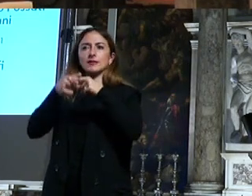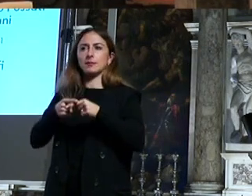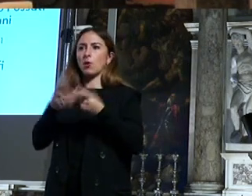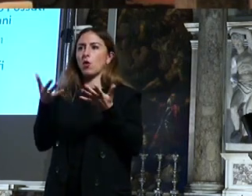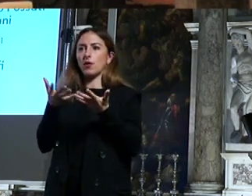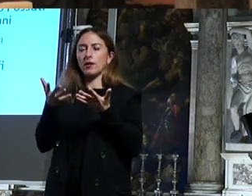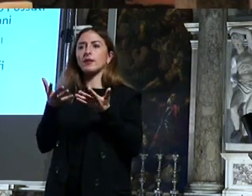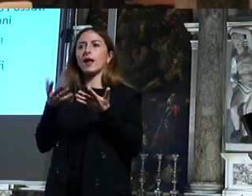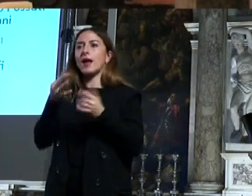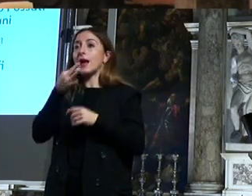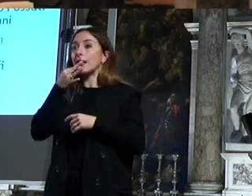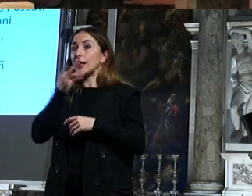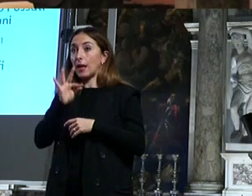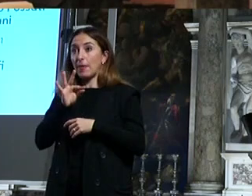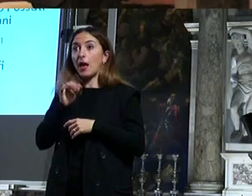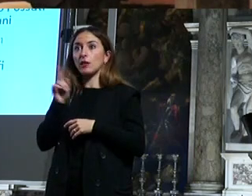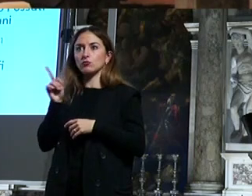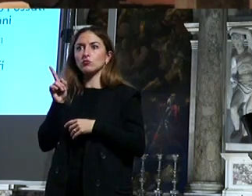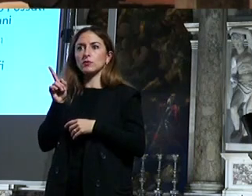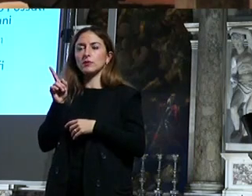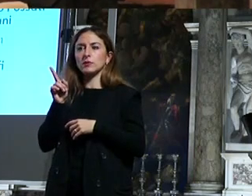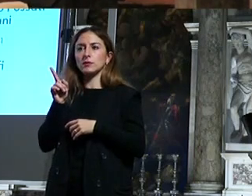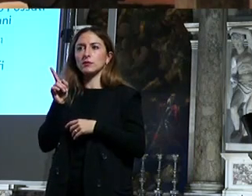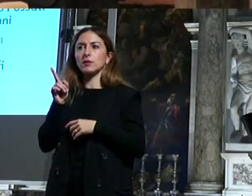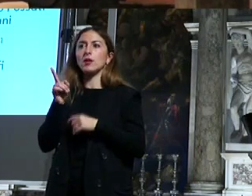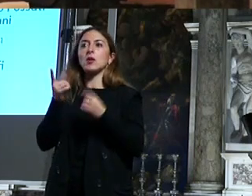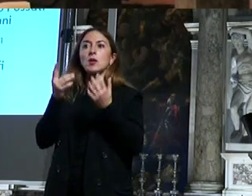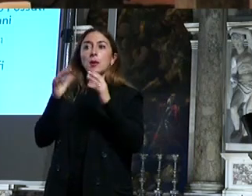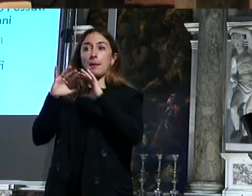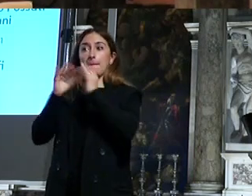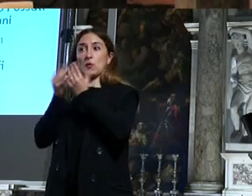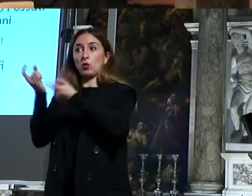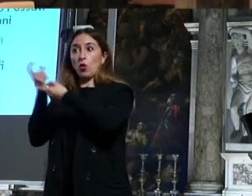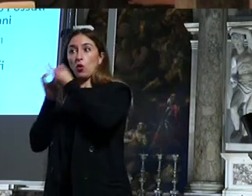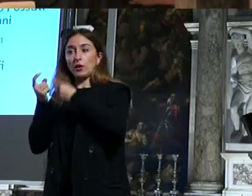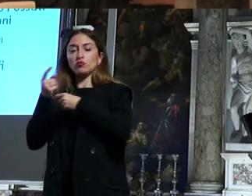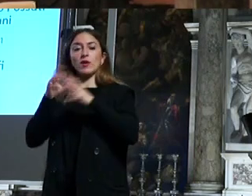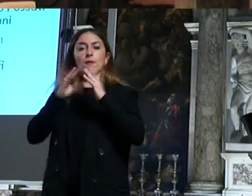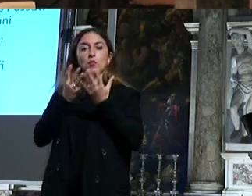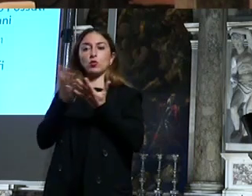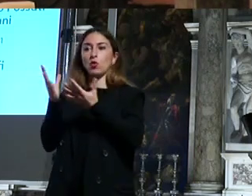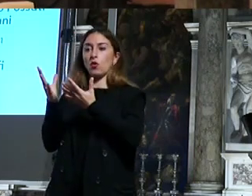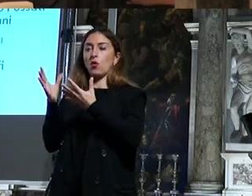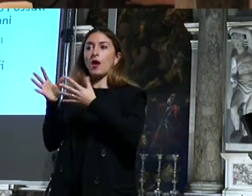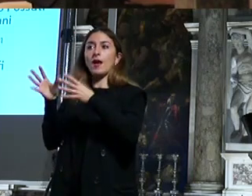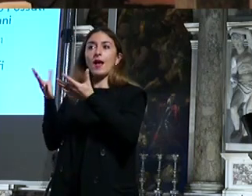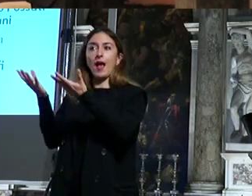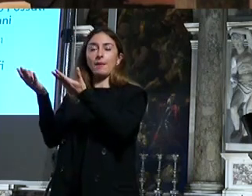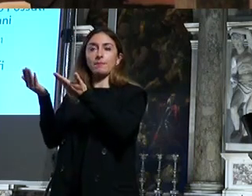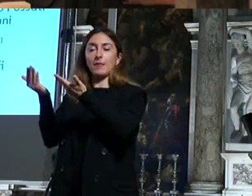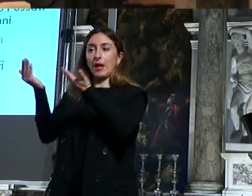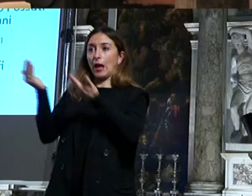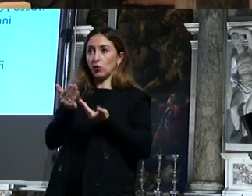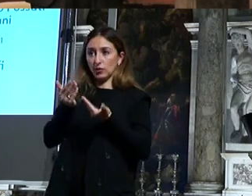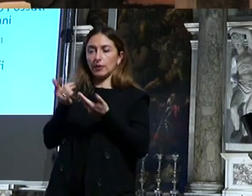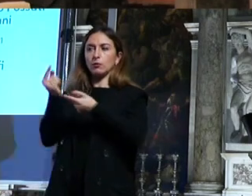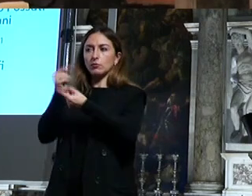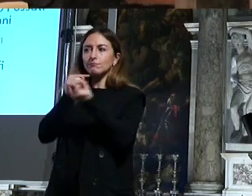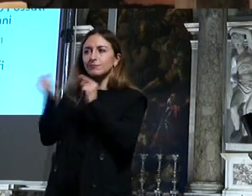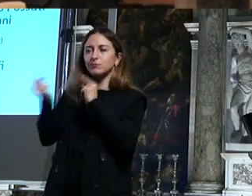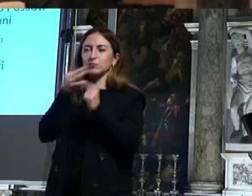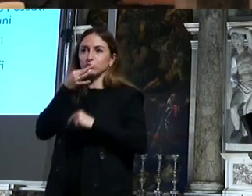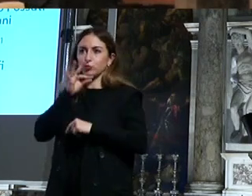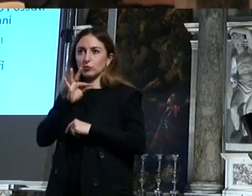di trasformare una potenziale opposizione fra il mondo d'origine e il mondo adottivo, in convivenza e dialogo. La